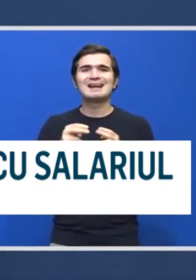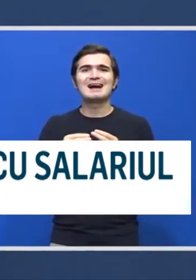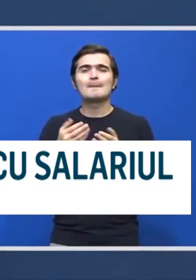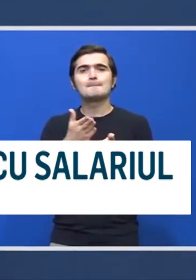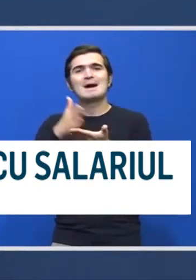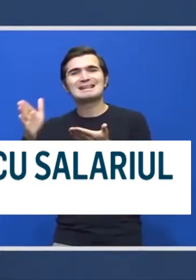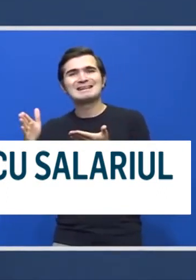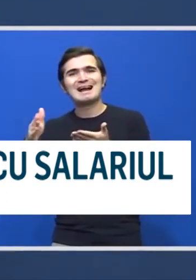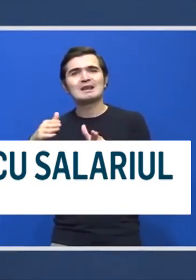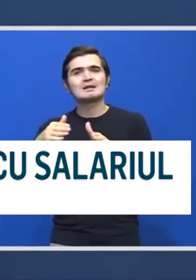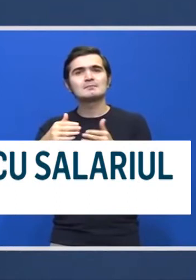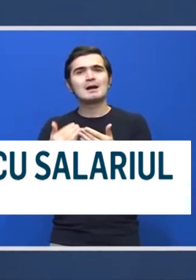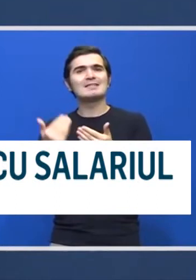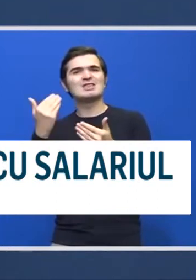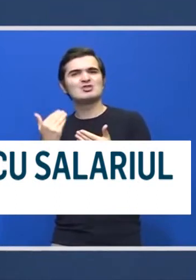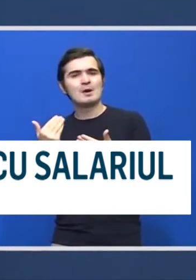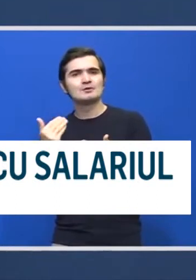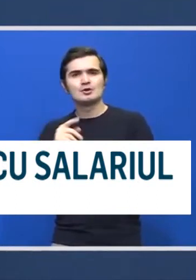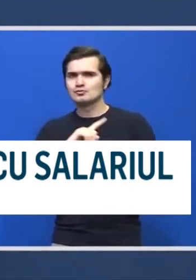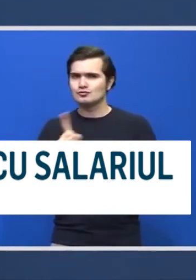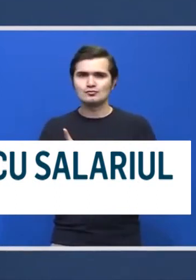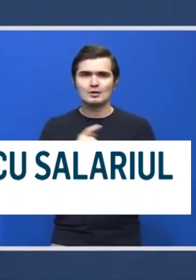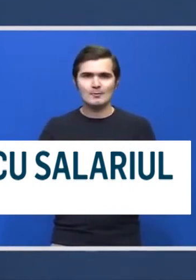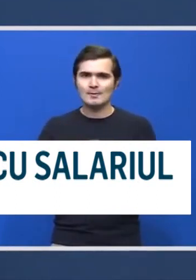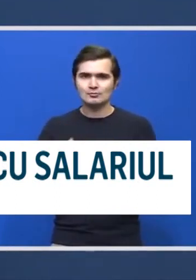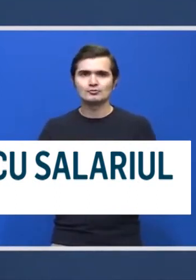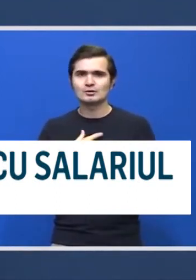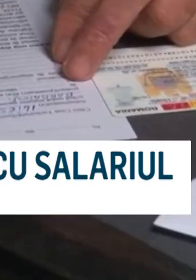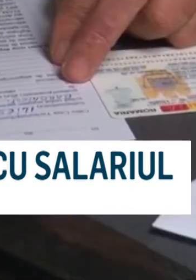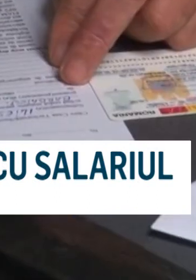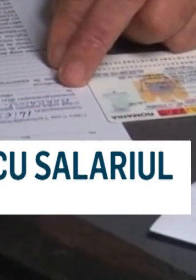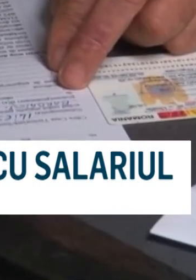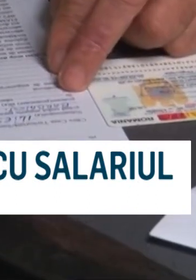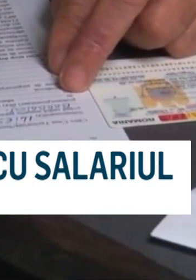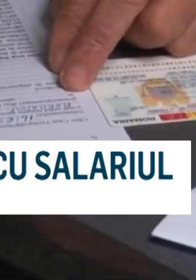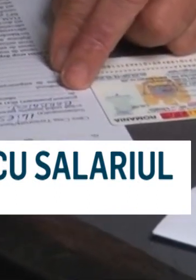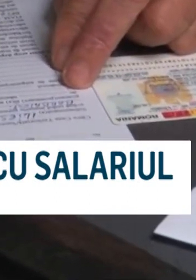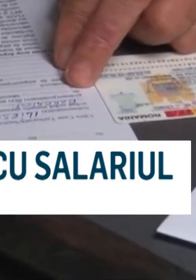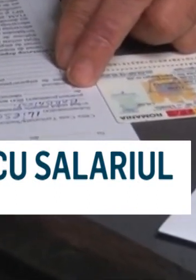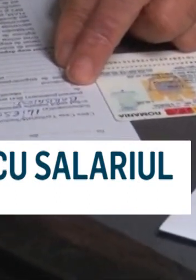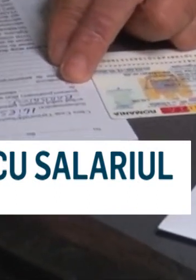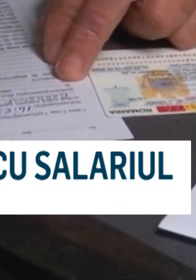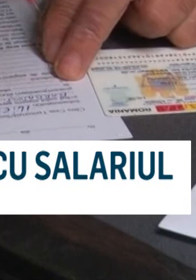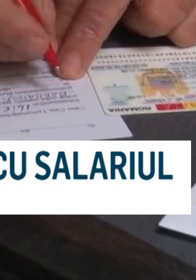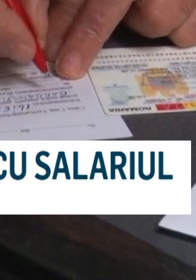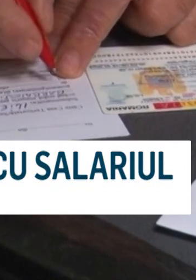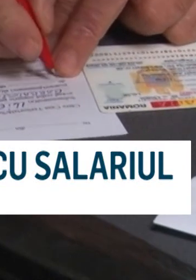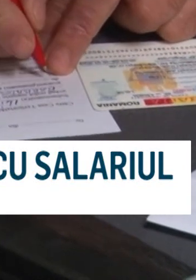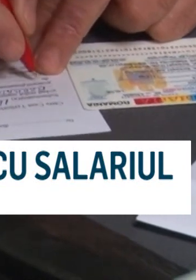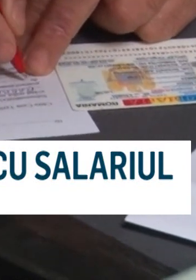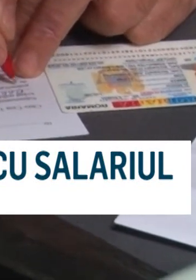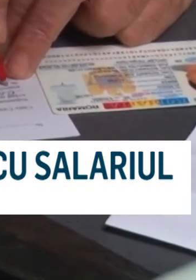sau parțial anticipată, nu, în acest moment nu se poate cumula cu salariul. Totodată, în Parlament există un proiect